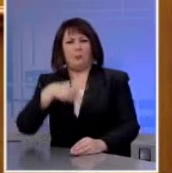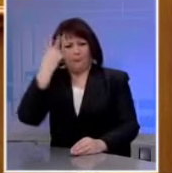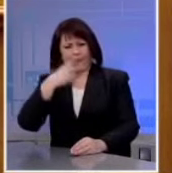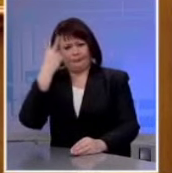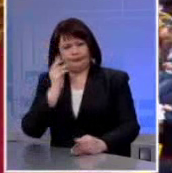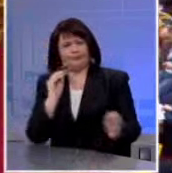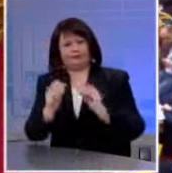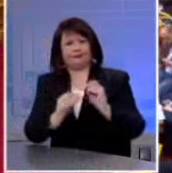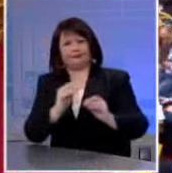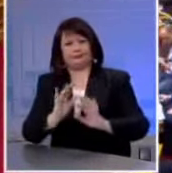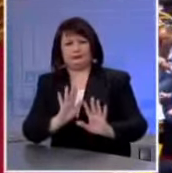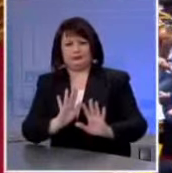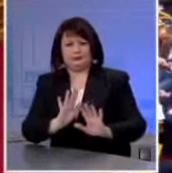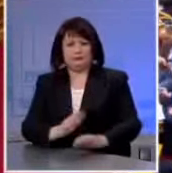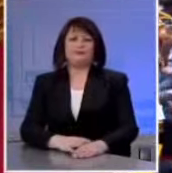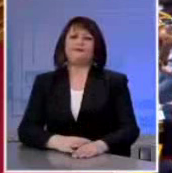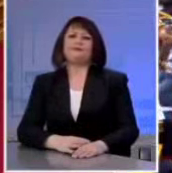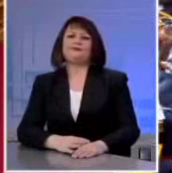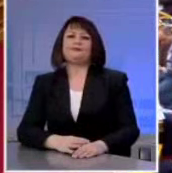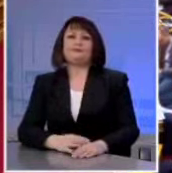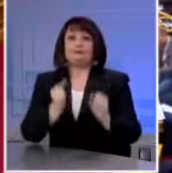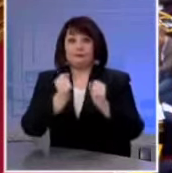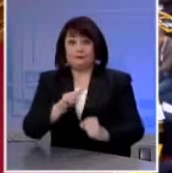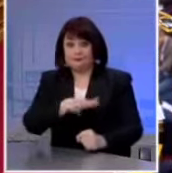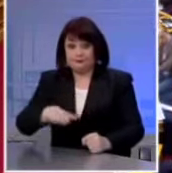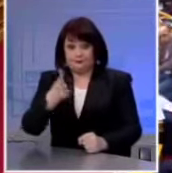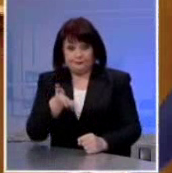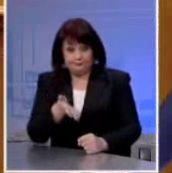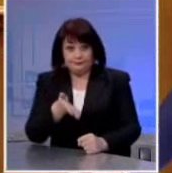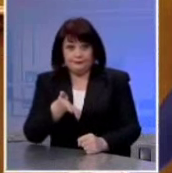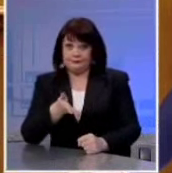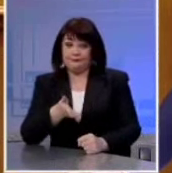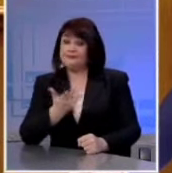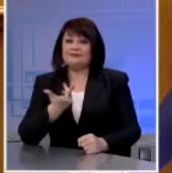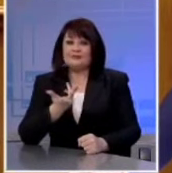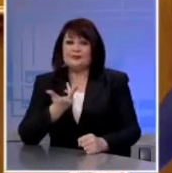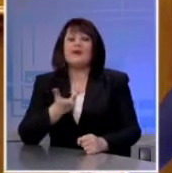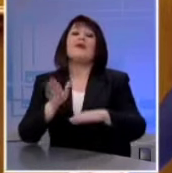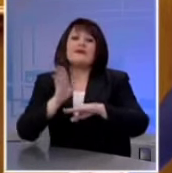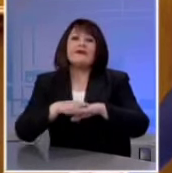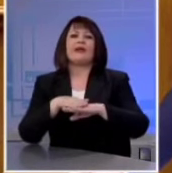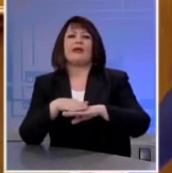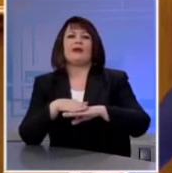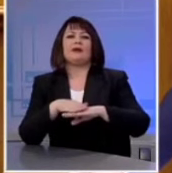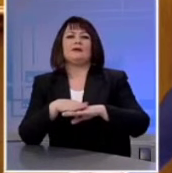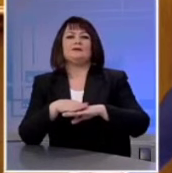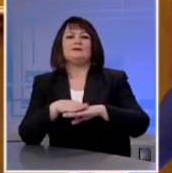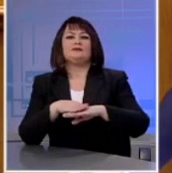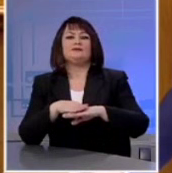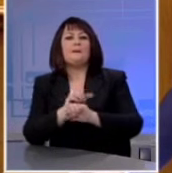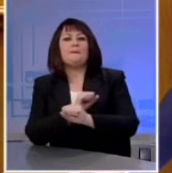Και είναι ακριβώς αυτή η κατάσταση που ευθύνεται για την